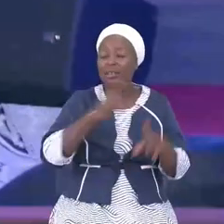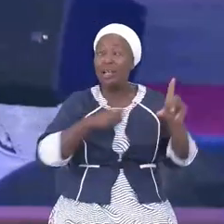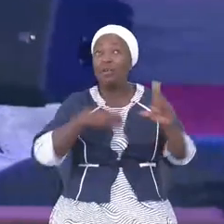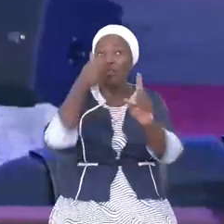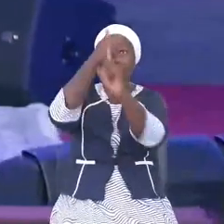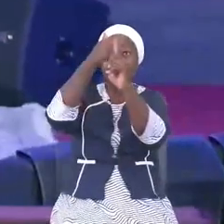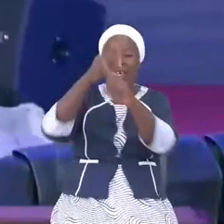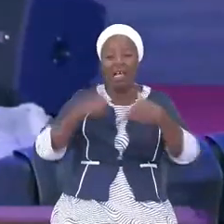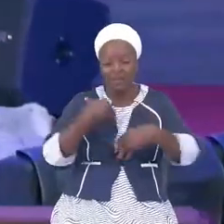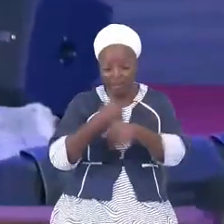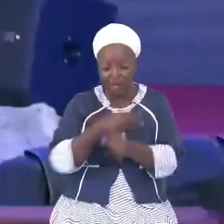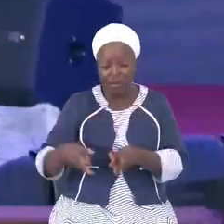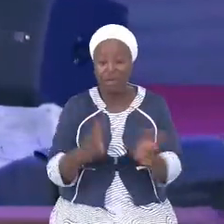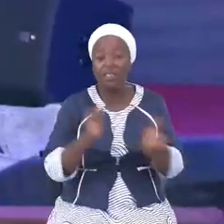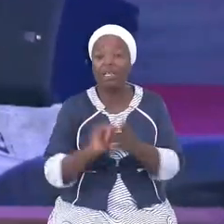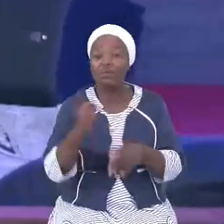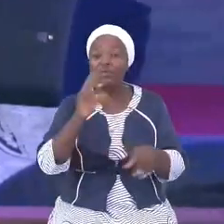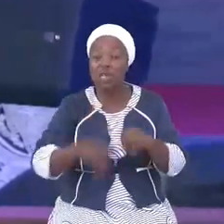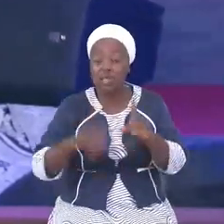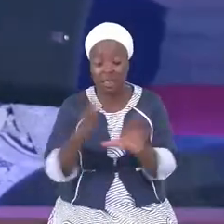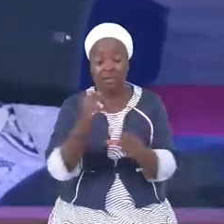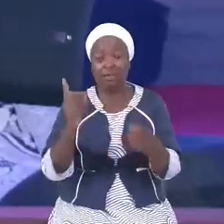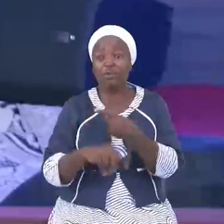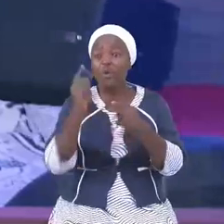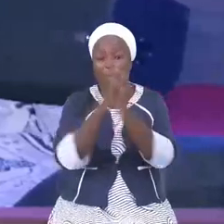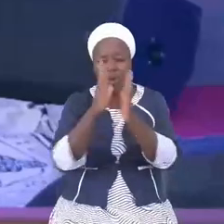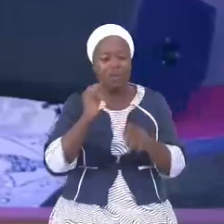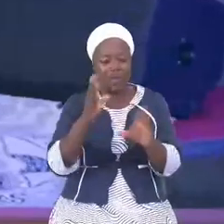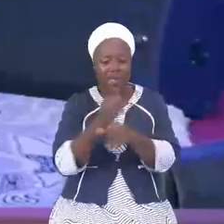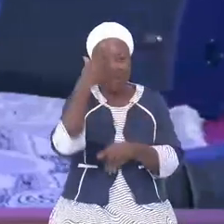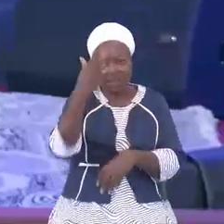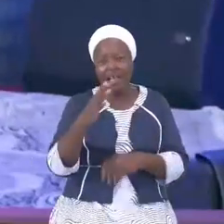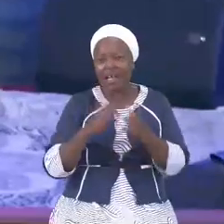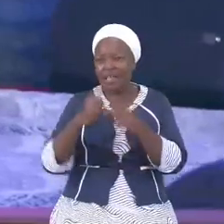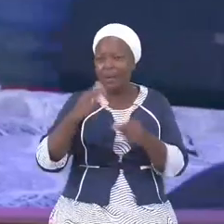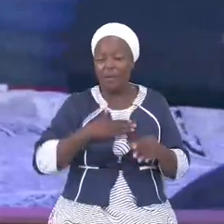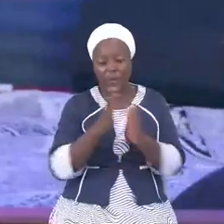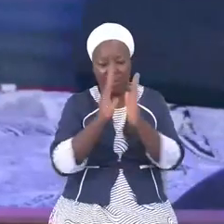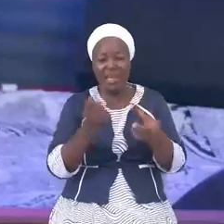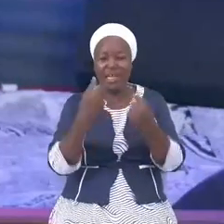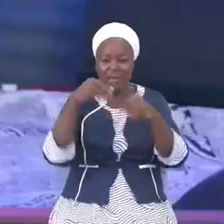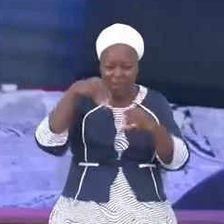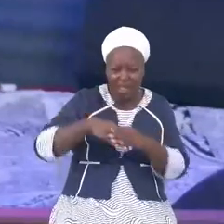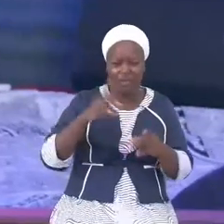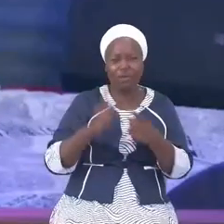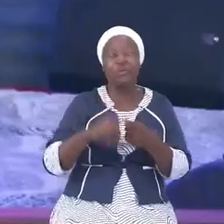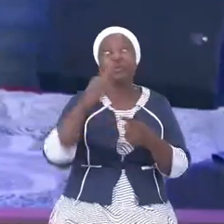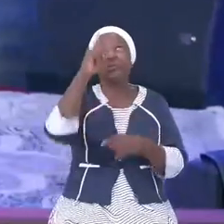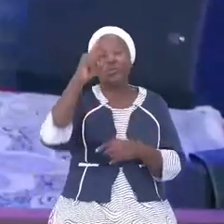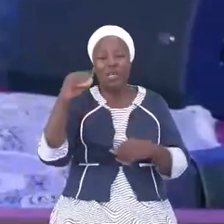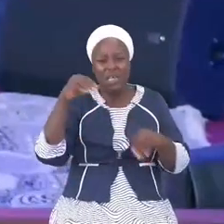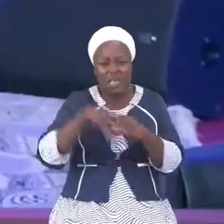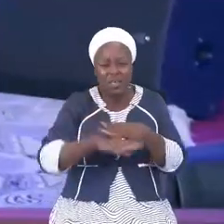fait un chat d'offre, donné moyen pour que là tu ne peux pas aller, ta prière ira. Et